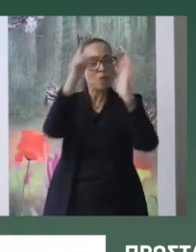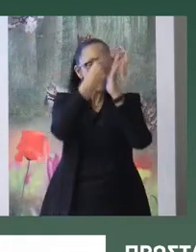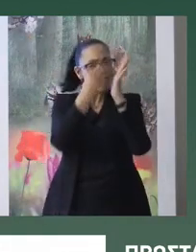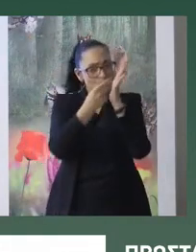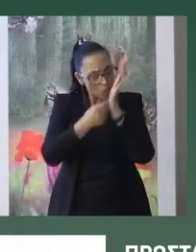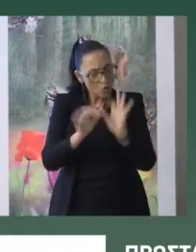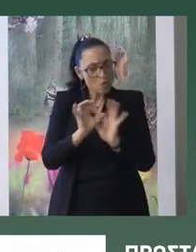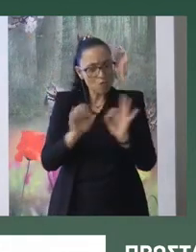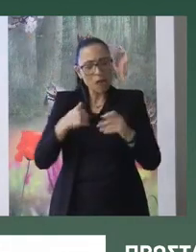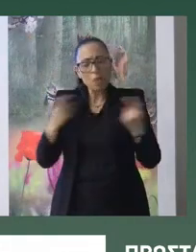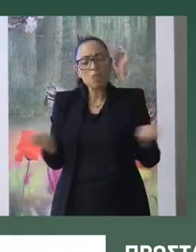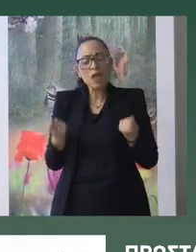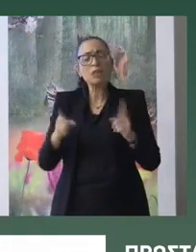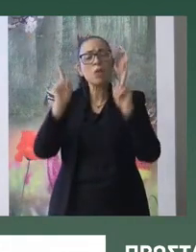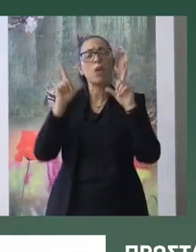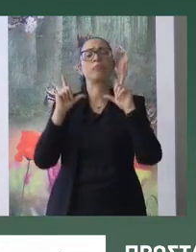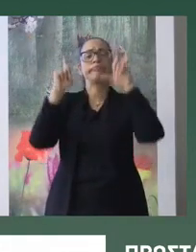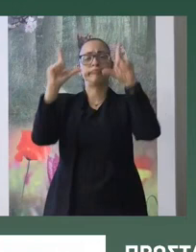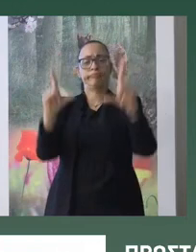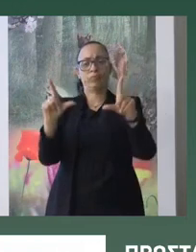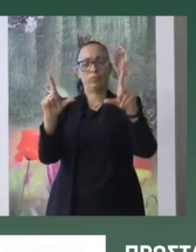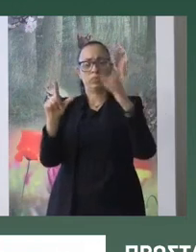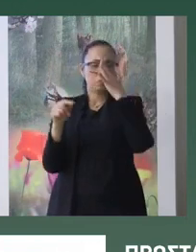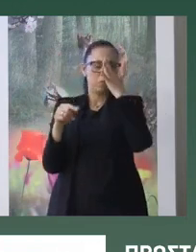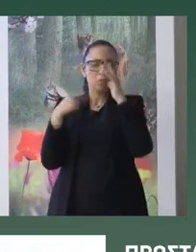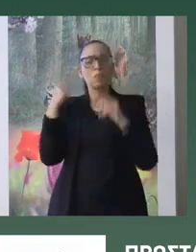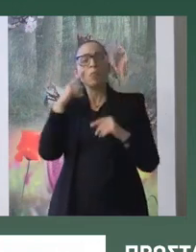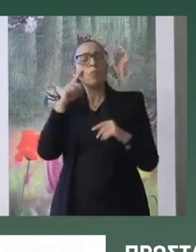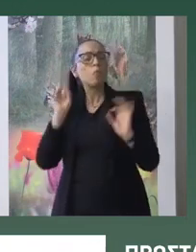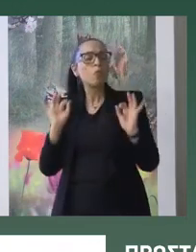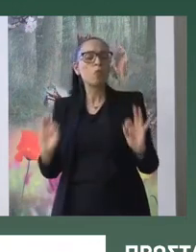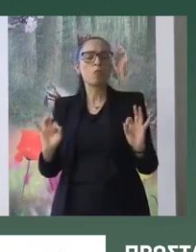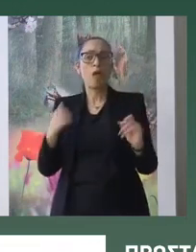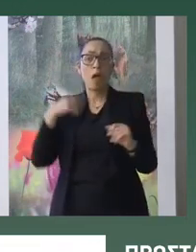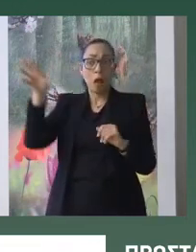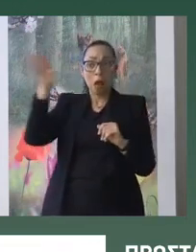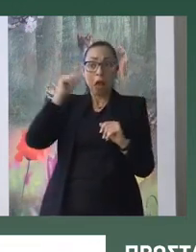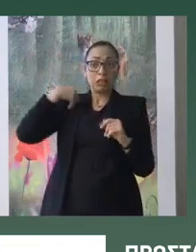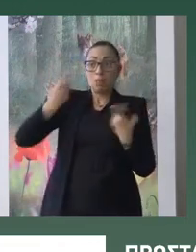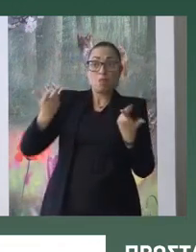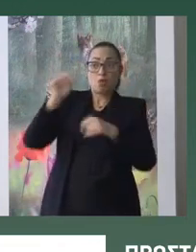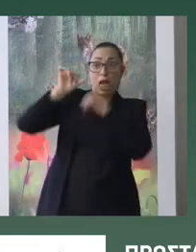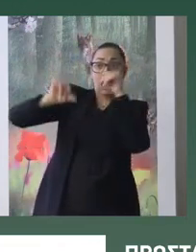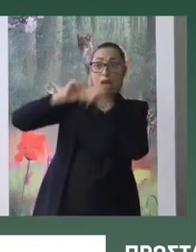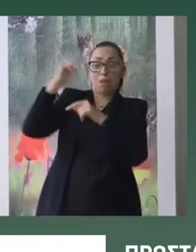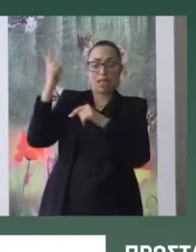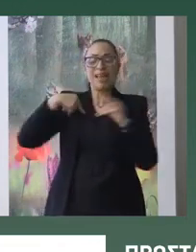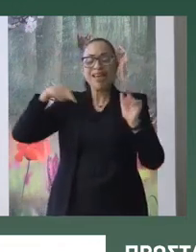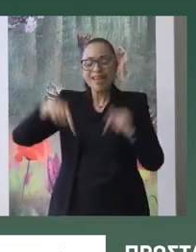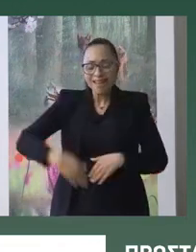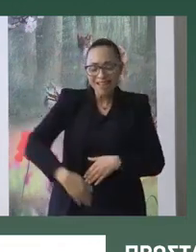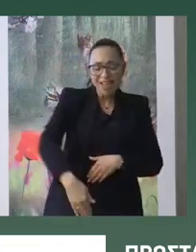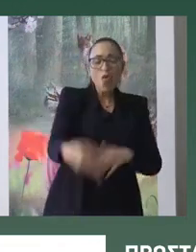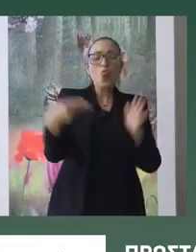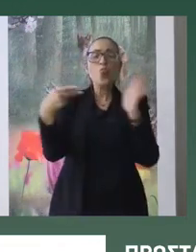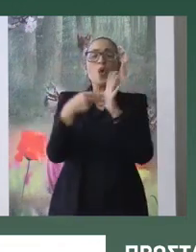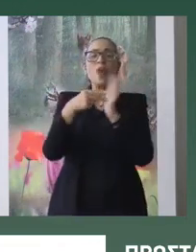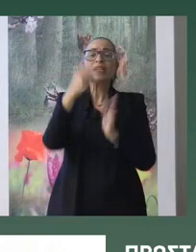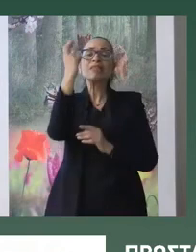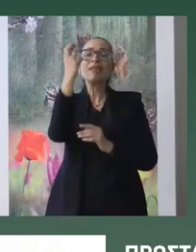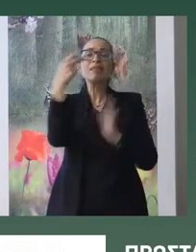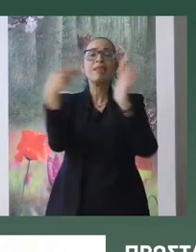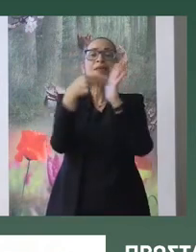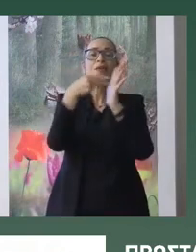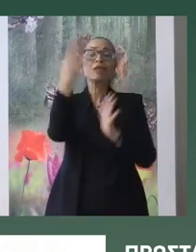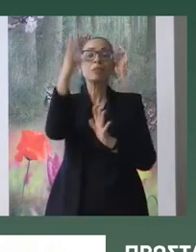την υπολογίσαμε, κάναμε ένα projection. Δεν κάναμε ούτε καν πρόγνωση, είναι ντροπή να λες ότι κάνεις πρόγνωση κλιματικής αλλαγής για το 2030 και το 2050.